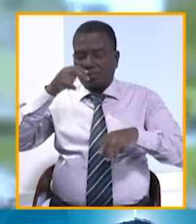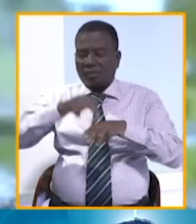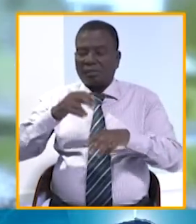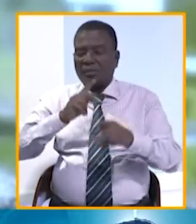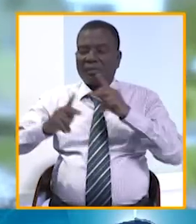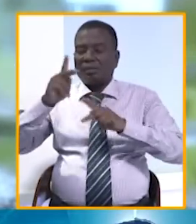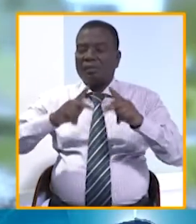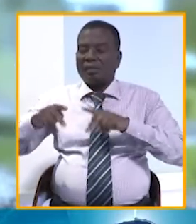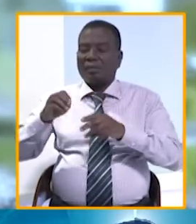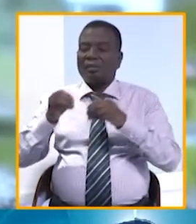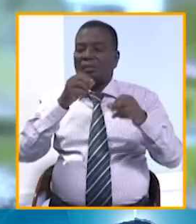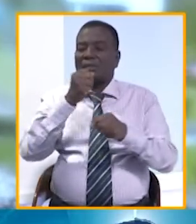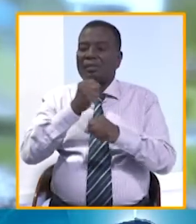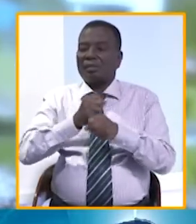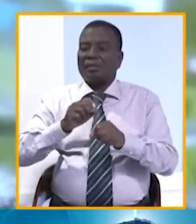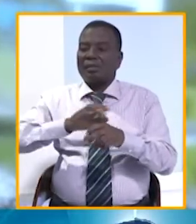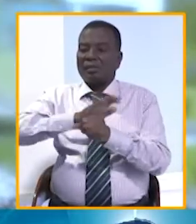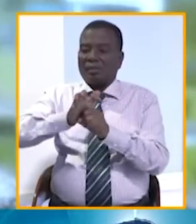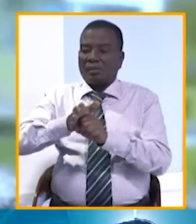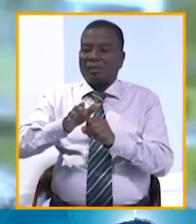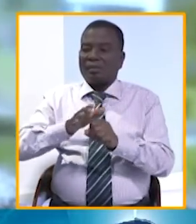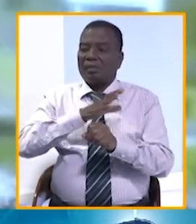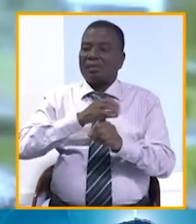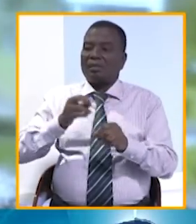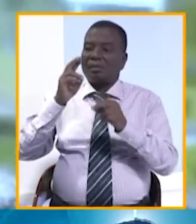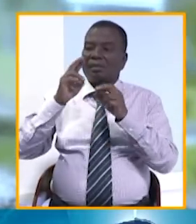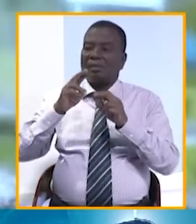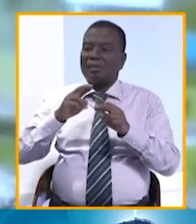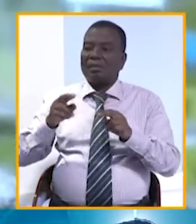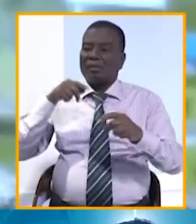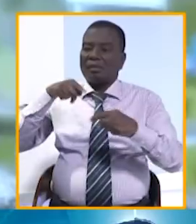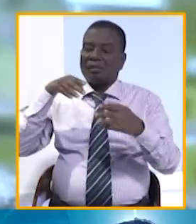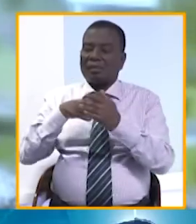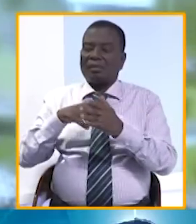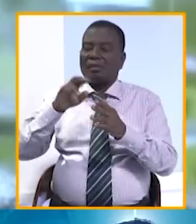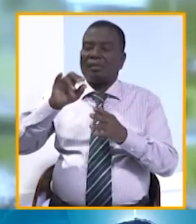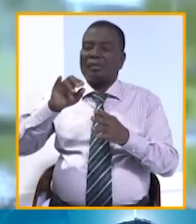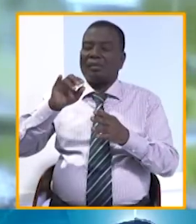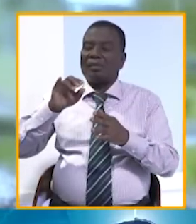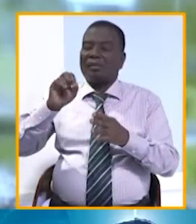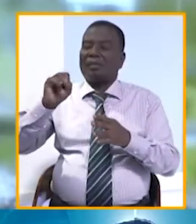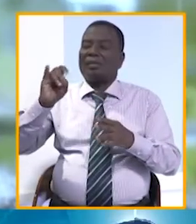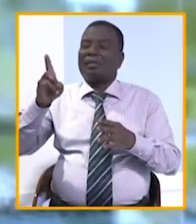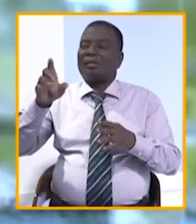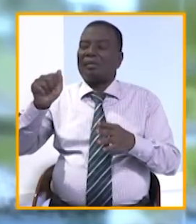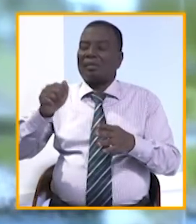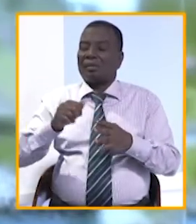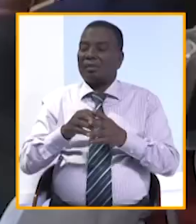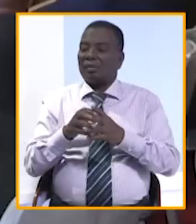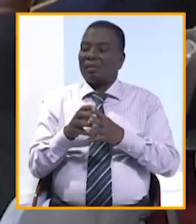des populations à la mise en œuvre de la couverture maladie universelle et la réponse nationale à la lutte contre le sida. Evelyne Yoboué, Godefroy